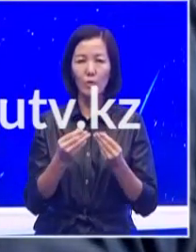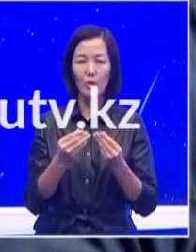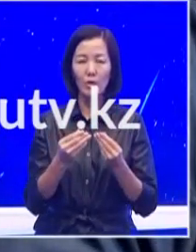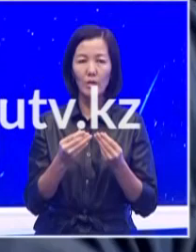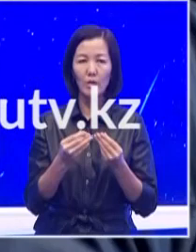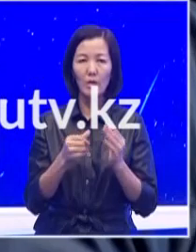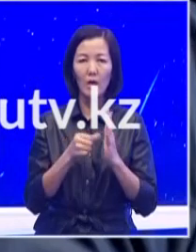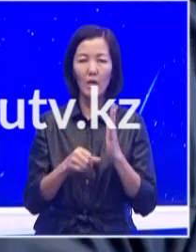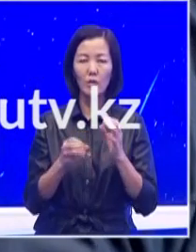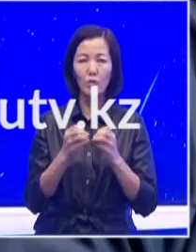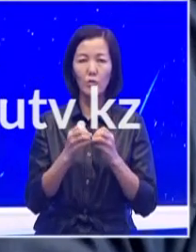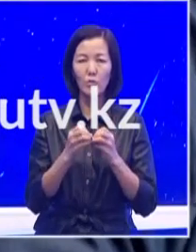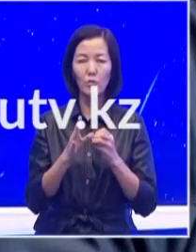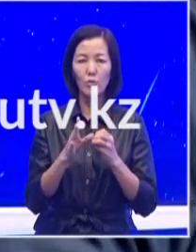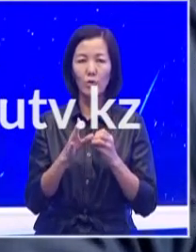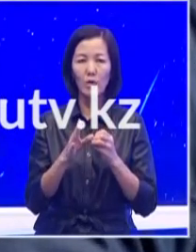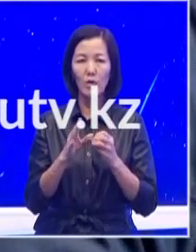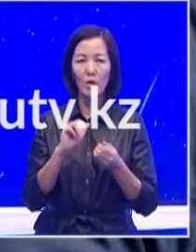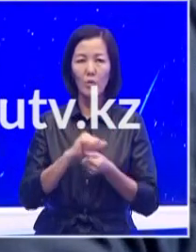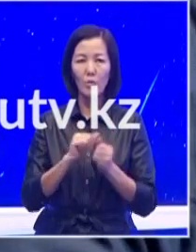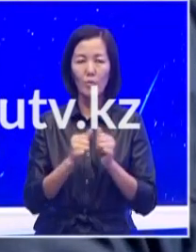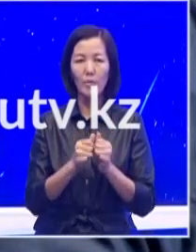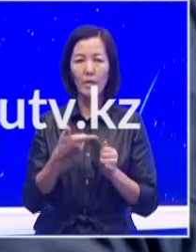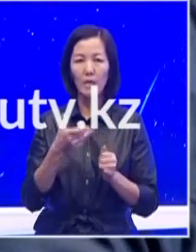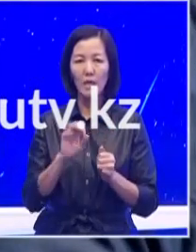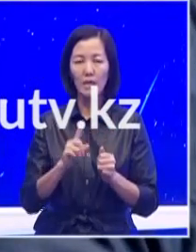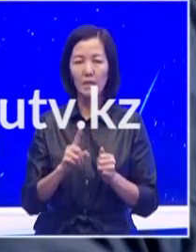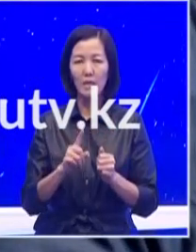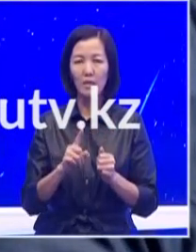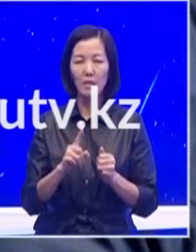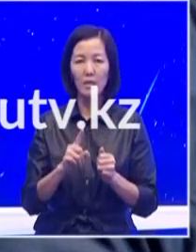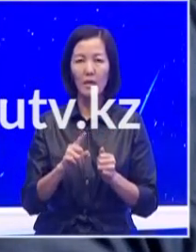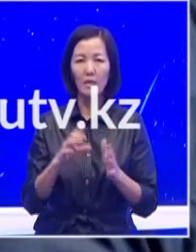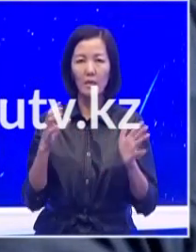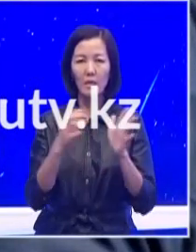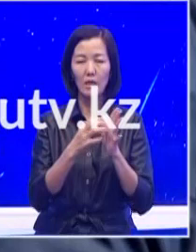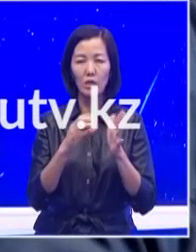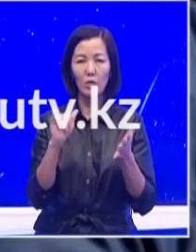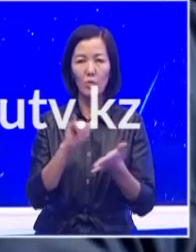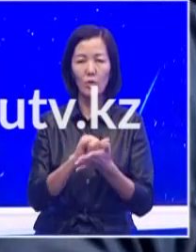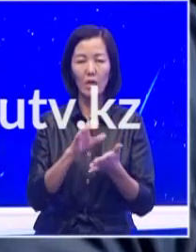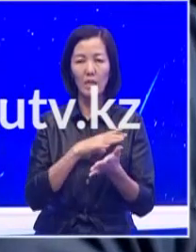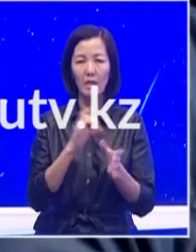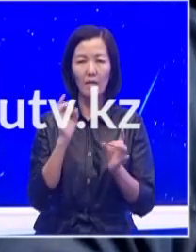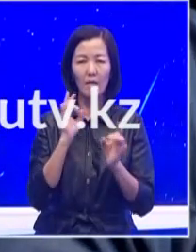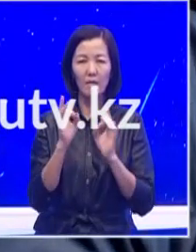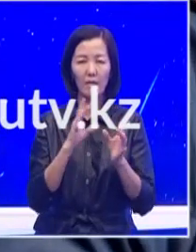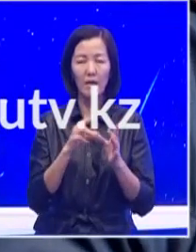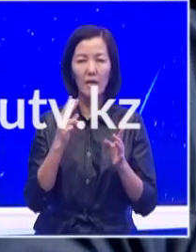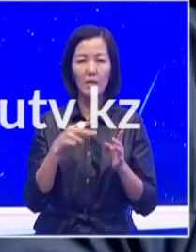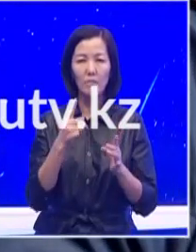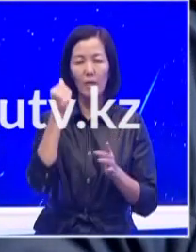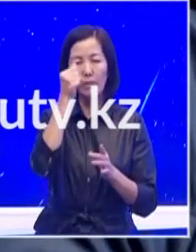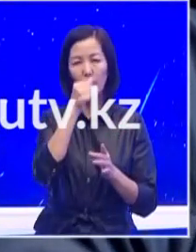аумағында 614 дана көмірден шығатын улы газдан улануды анықтайтын датчиктер орнатылған. Осы 2021